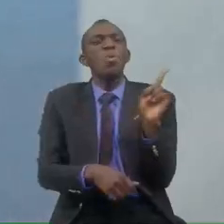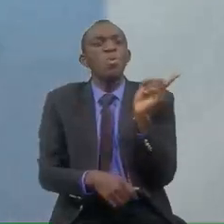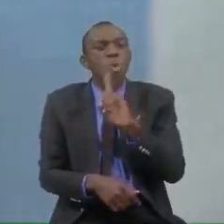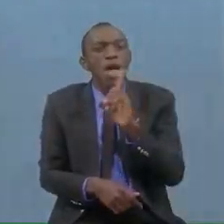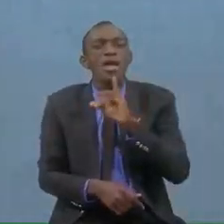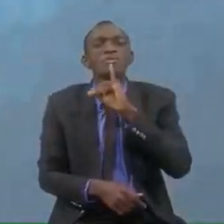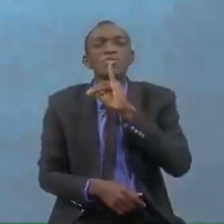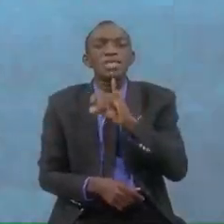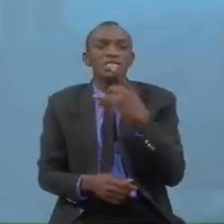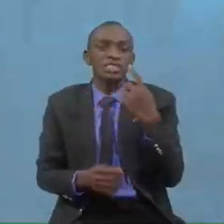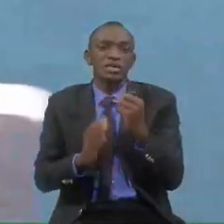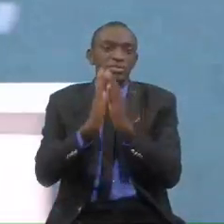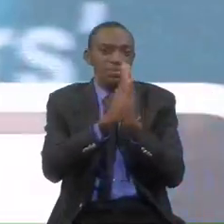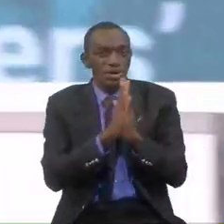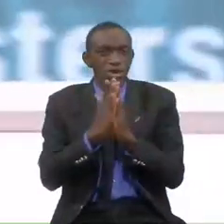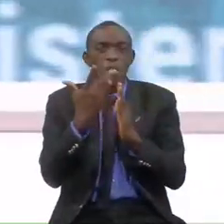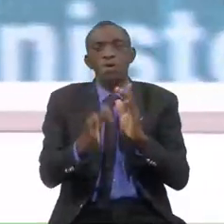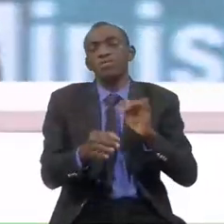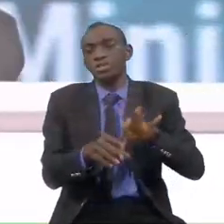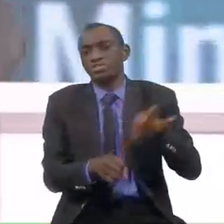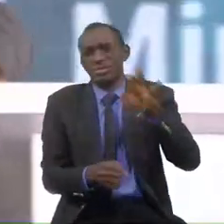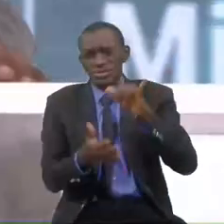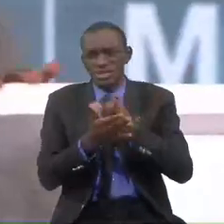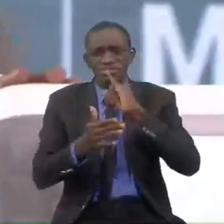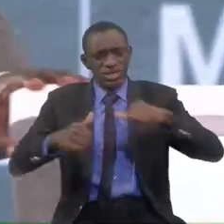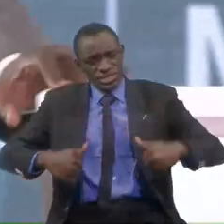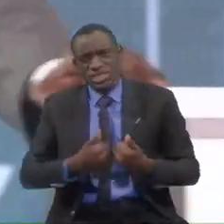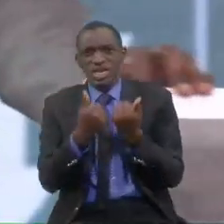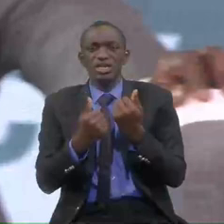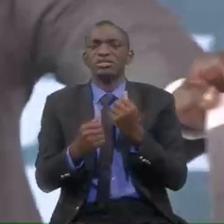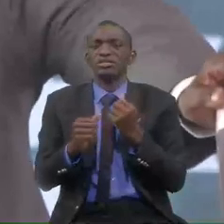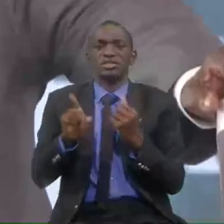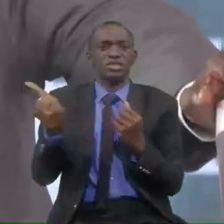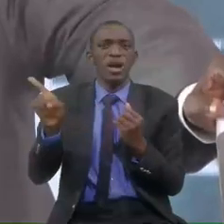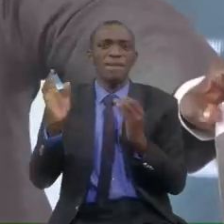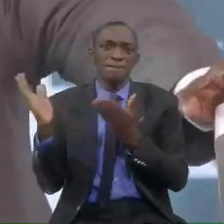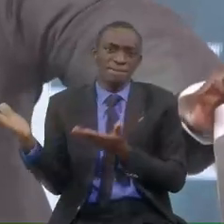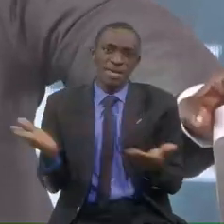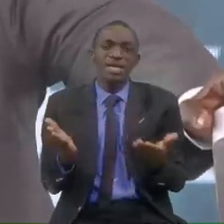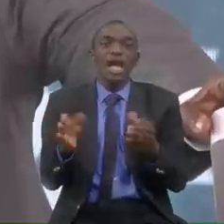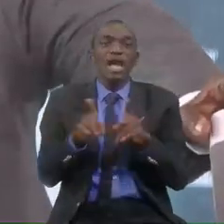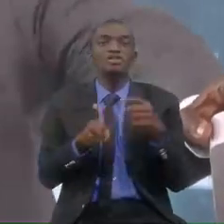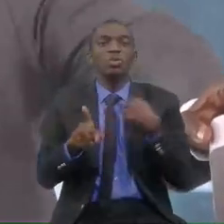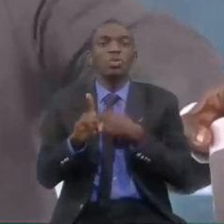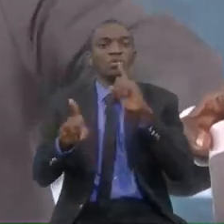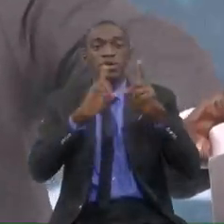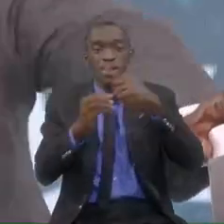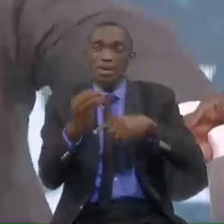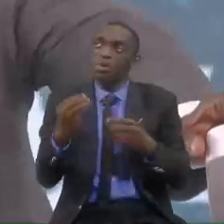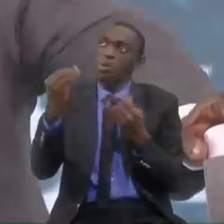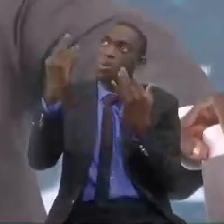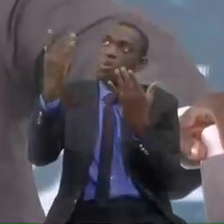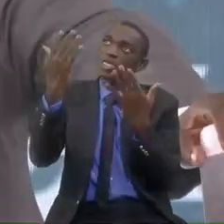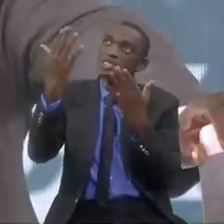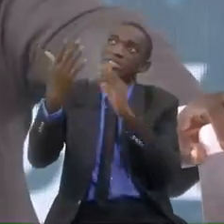c'est le même modèle. Mais où est l'intercession? Et le défi que je présente ce matin, c'est que nous parlons